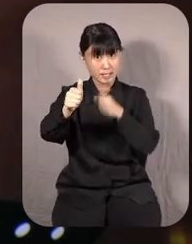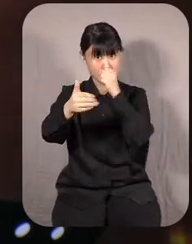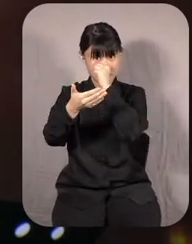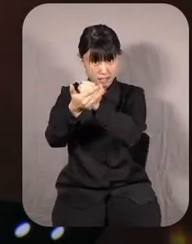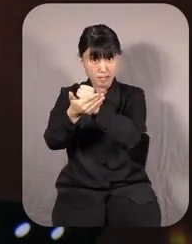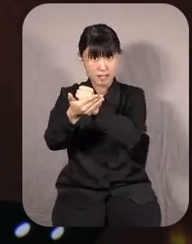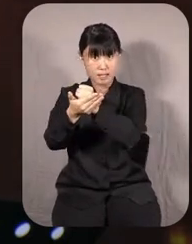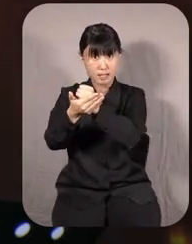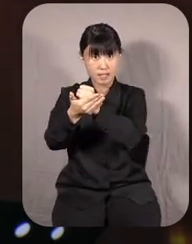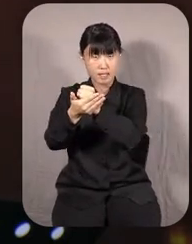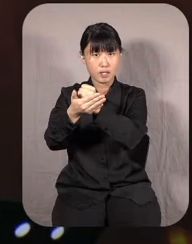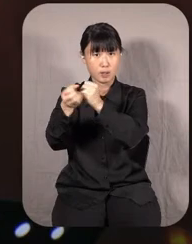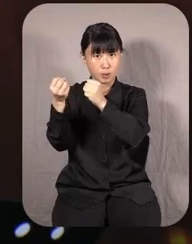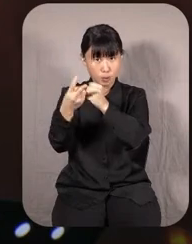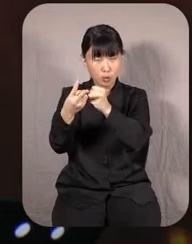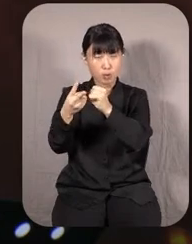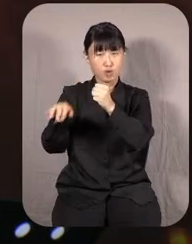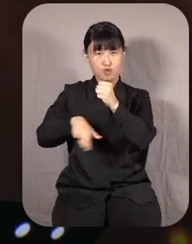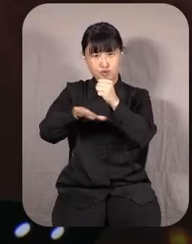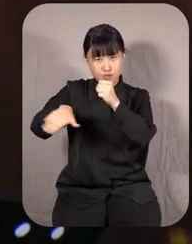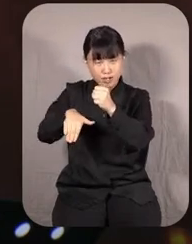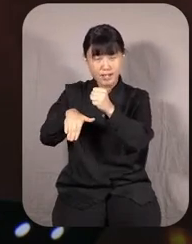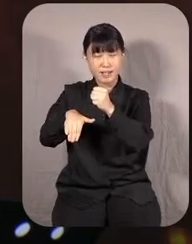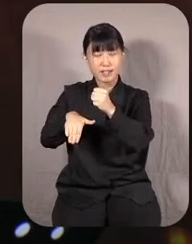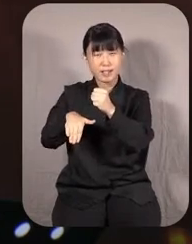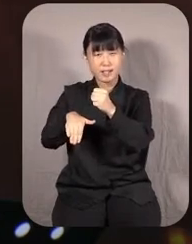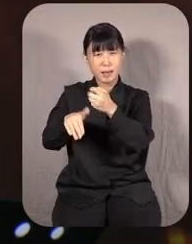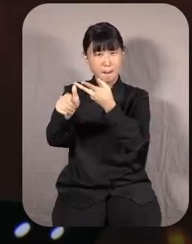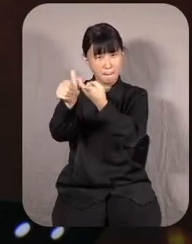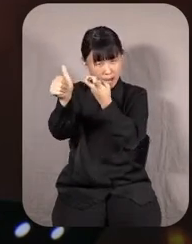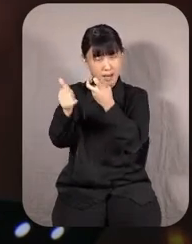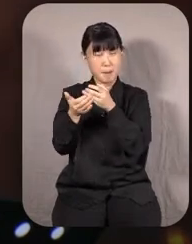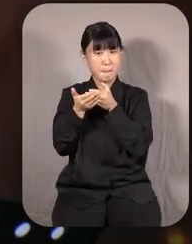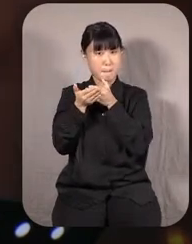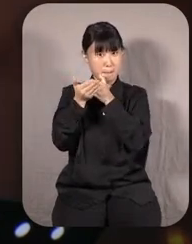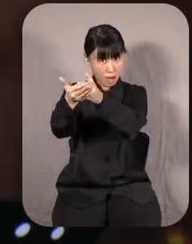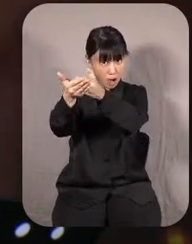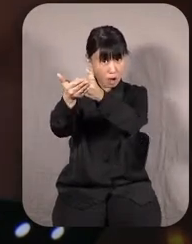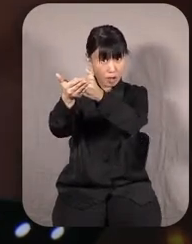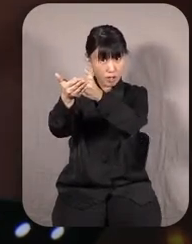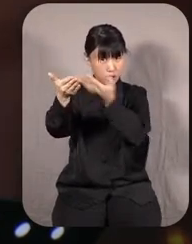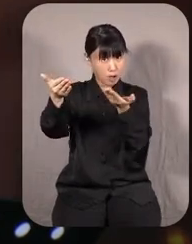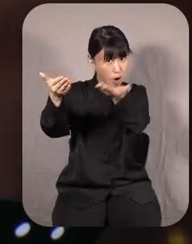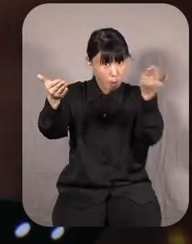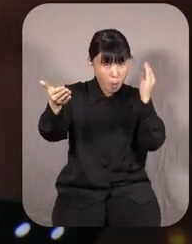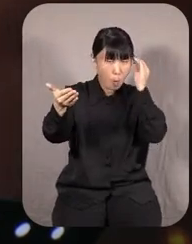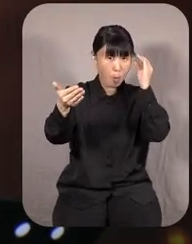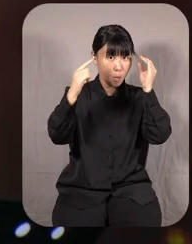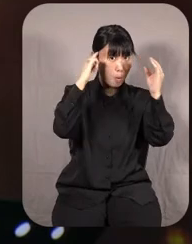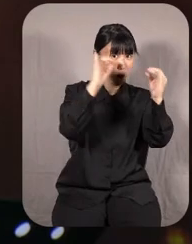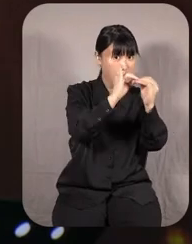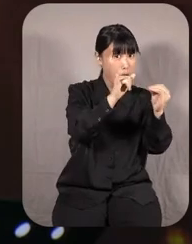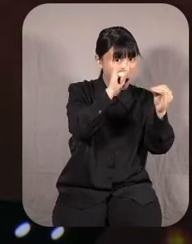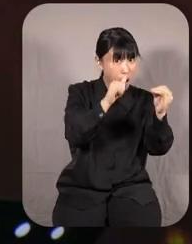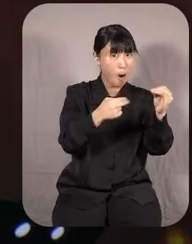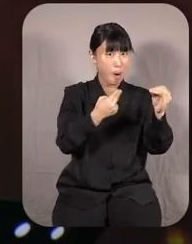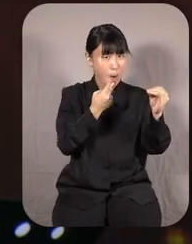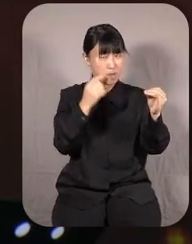발의에 동의할 것인지를 묻는 공개 질문을 보낼 것입니다.